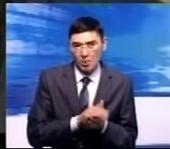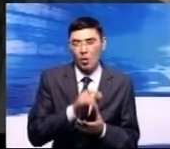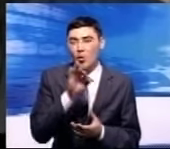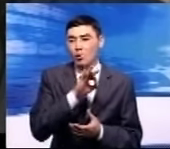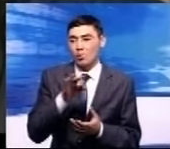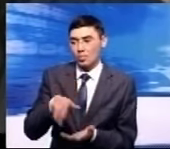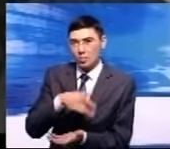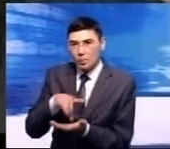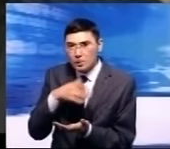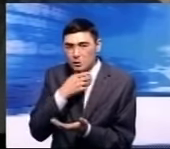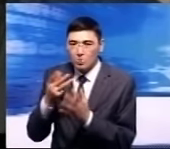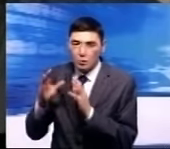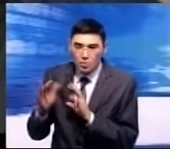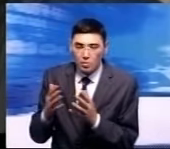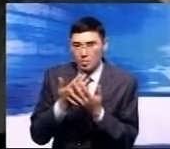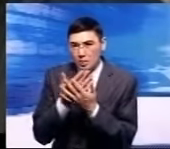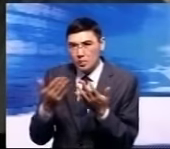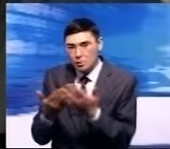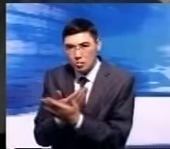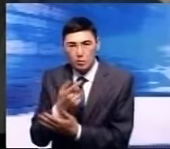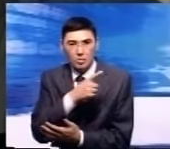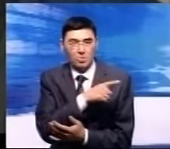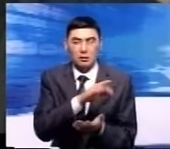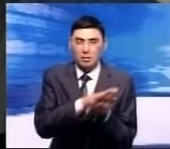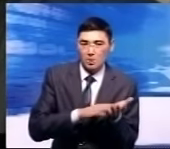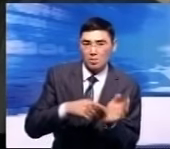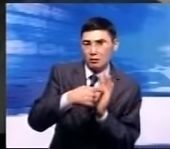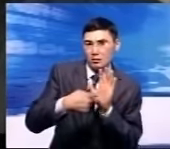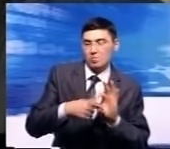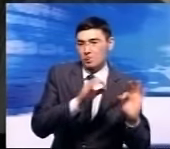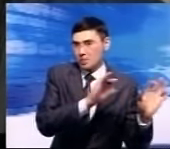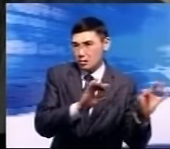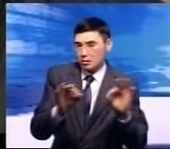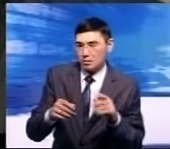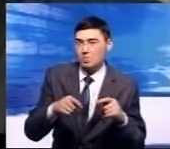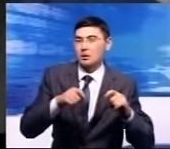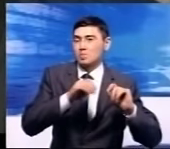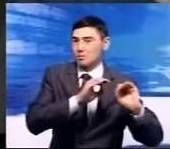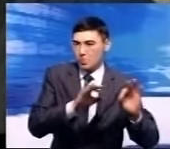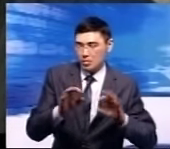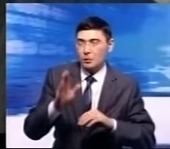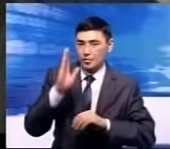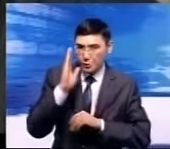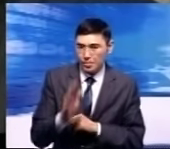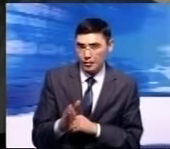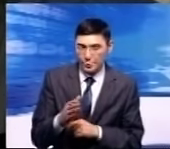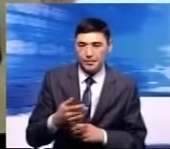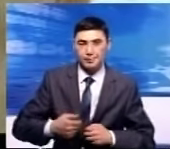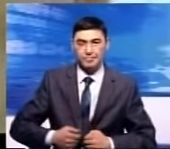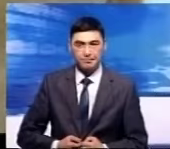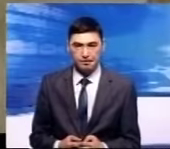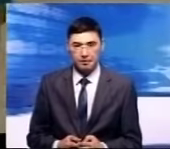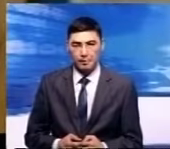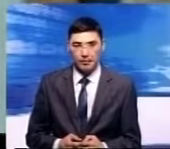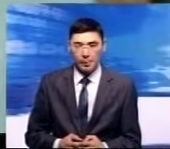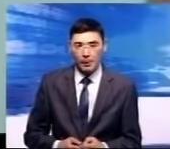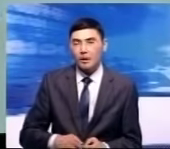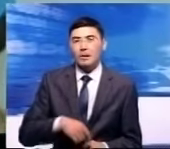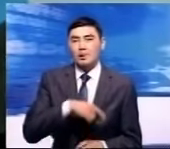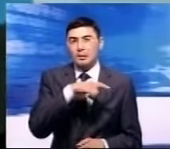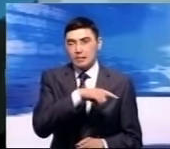города и его жителях. Я считаю, что решение переименовать канал на «Семей» определяет цели и задачи нашего региона. Телеканал